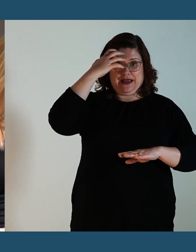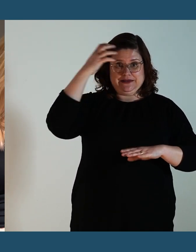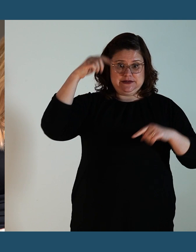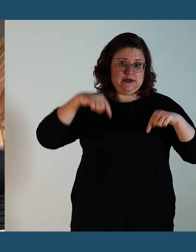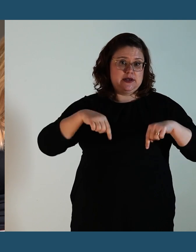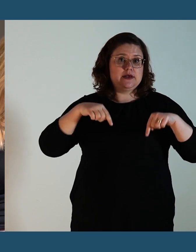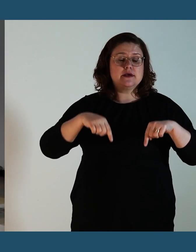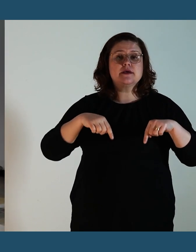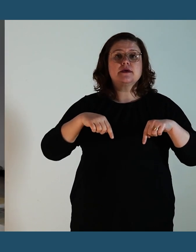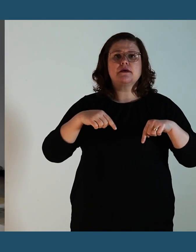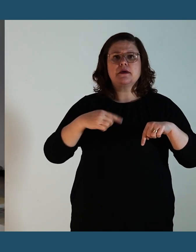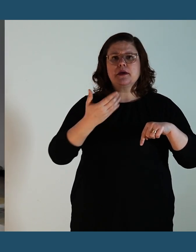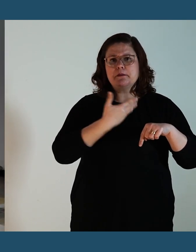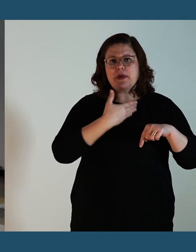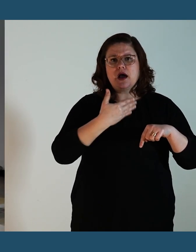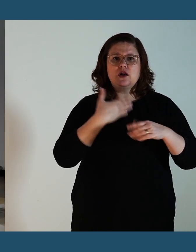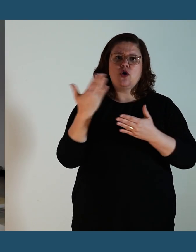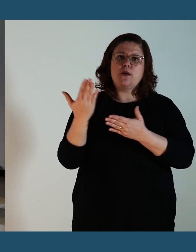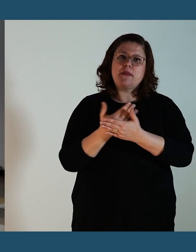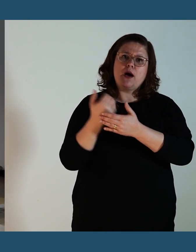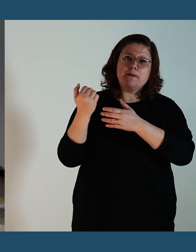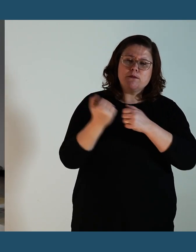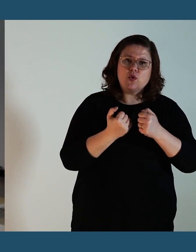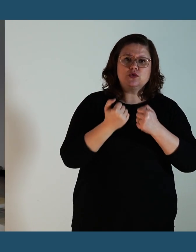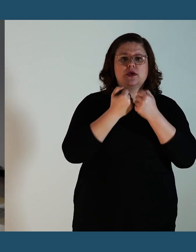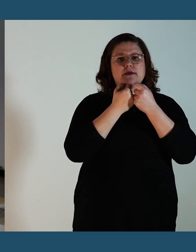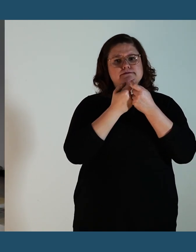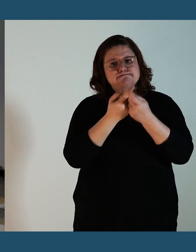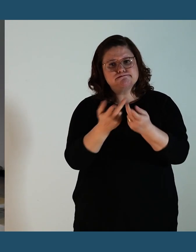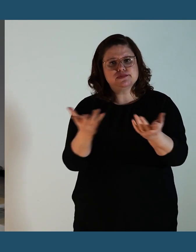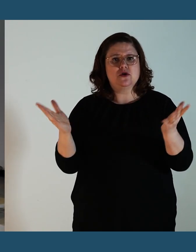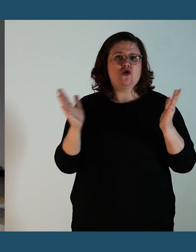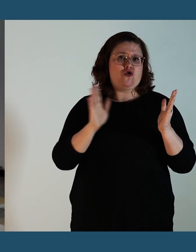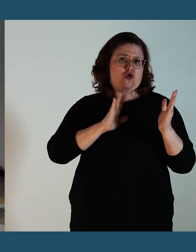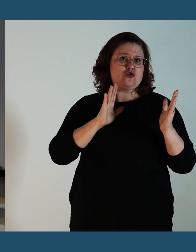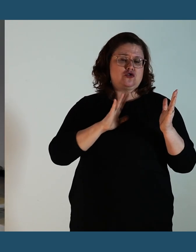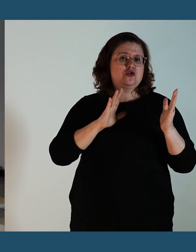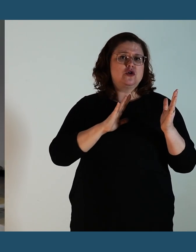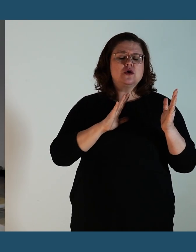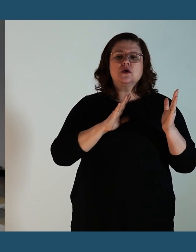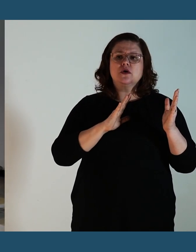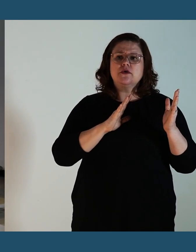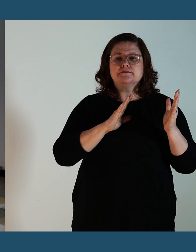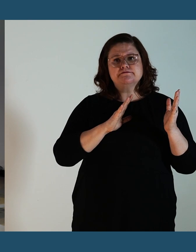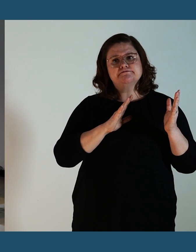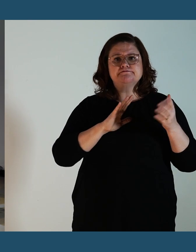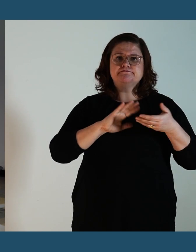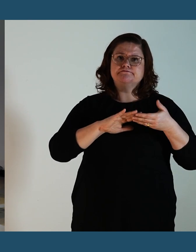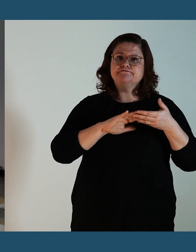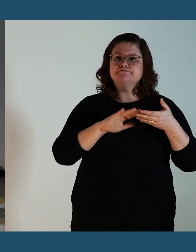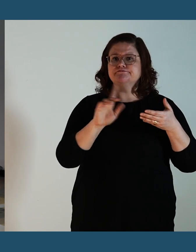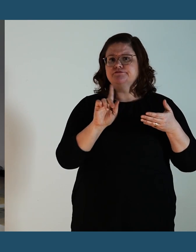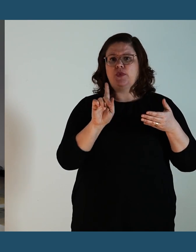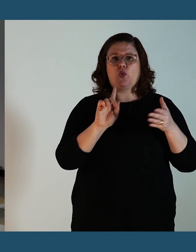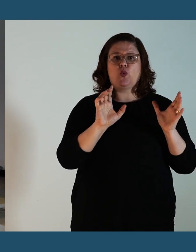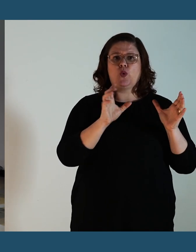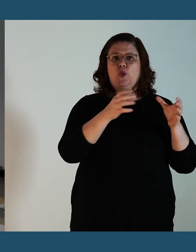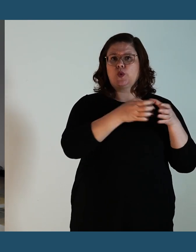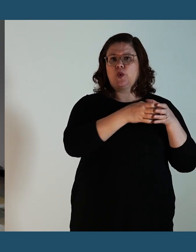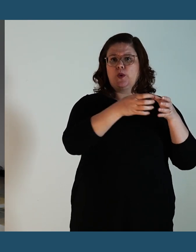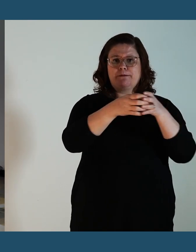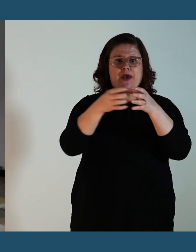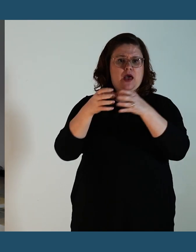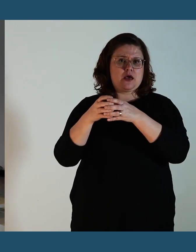on erittäin paljon maahanmuuttajia. Ja on tiettyjä ryhmiä, jotka on varmasti